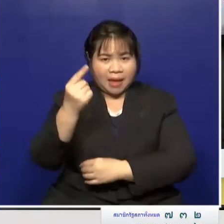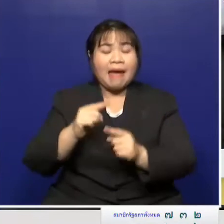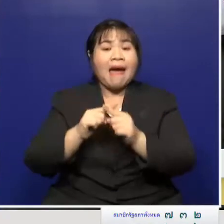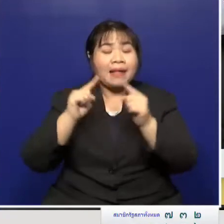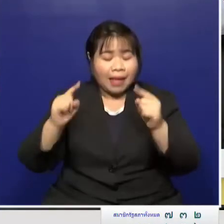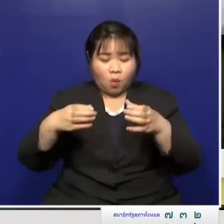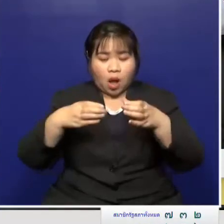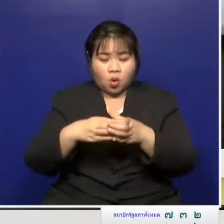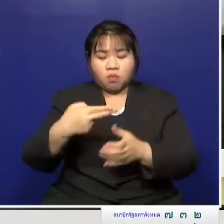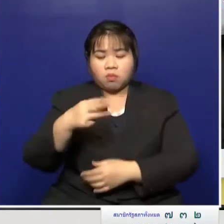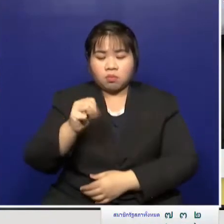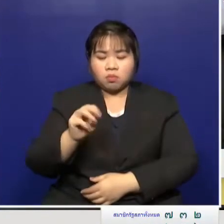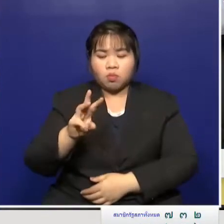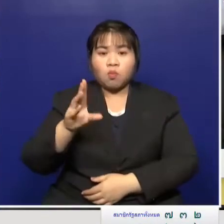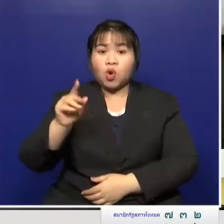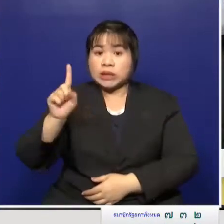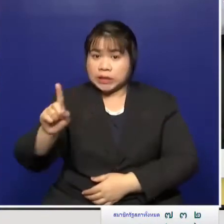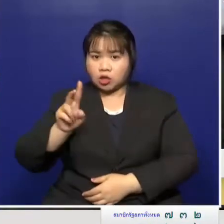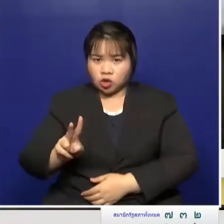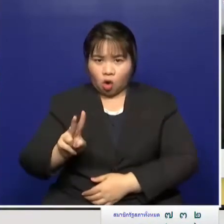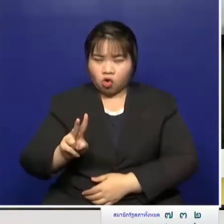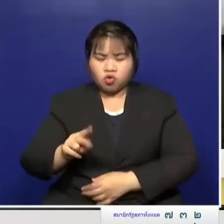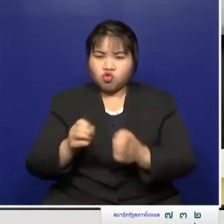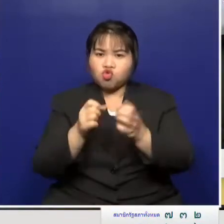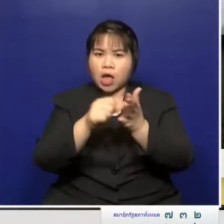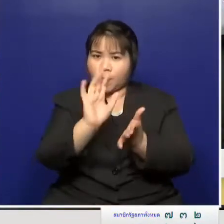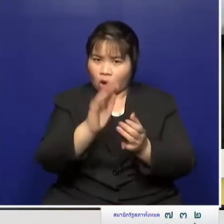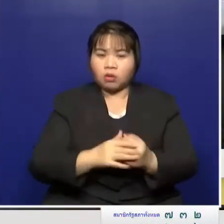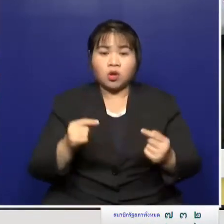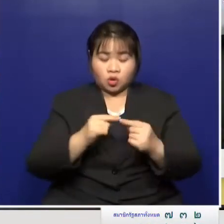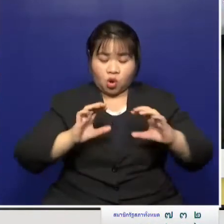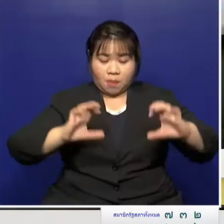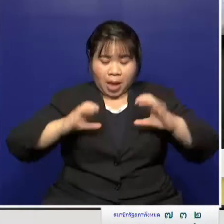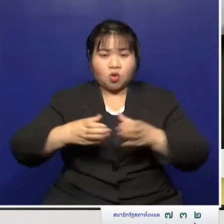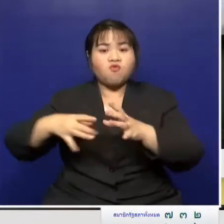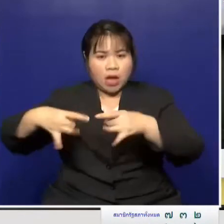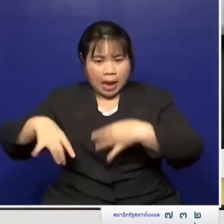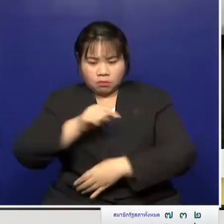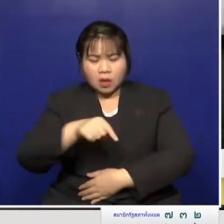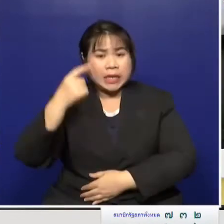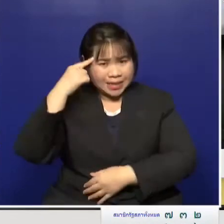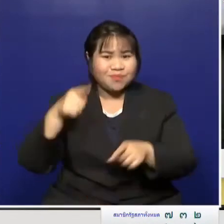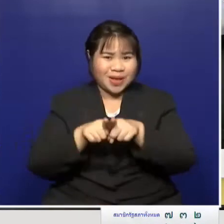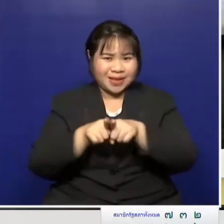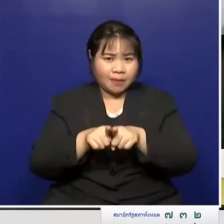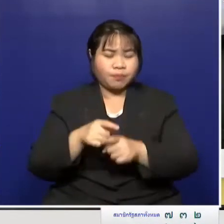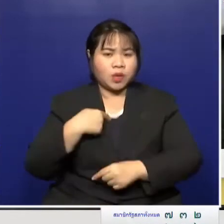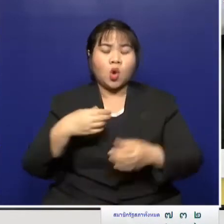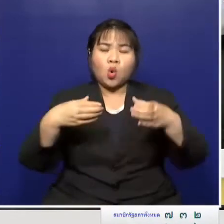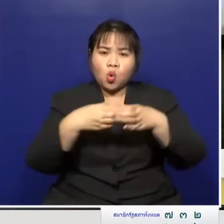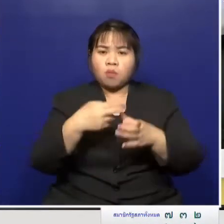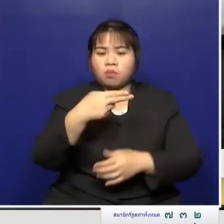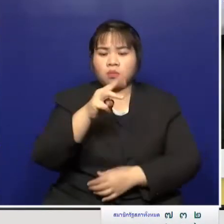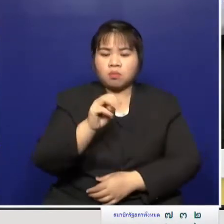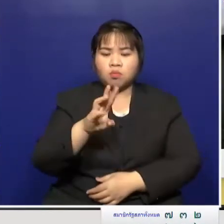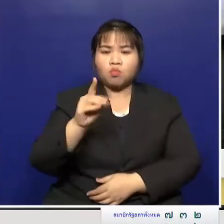ในหมวด 1 และหมวด 2 ซึ่ง ทั้งร่างของรัฐบาและร่างของฝ่ายค้ăn ก็เห็นชอบโรมกนว่า เราจะไม่แต่ต้องหมว